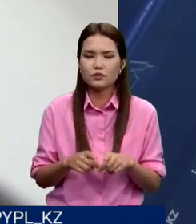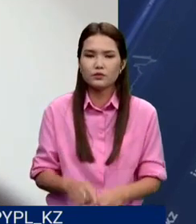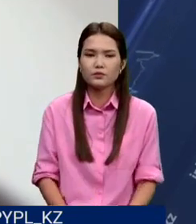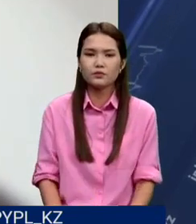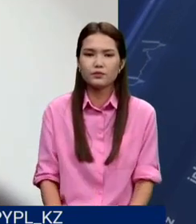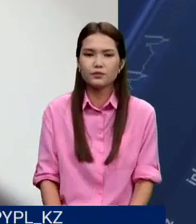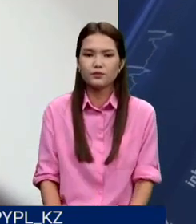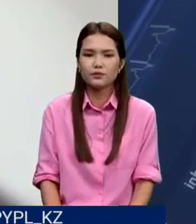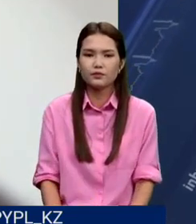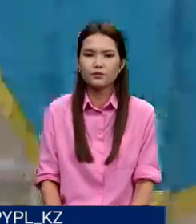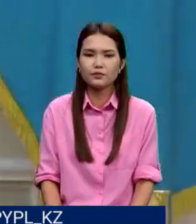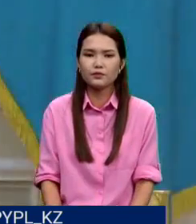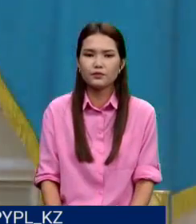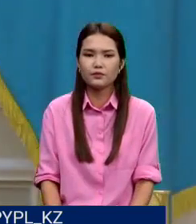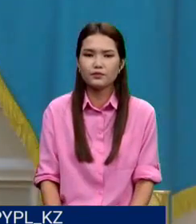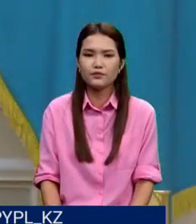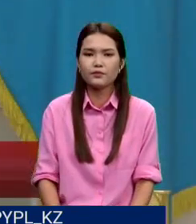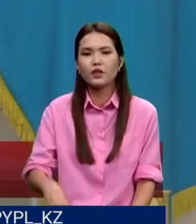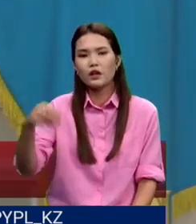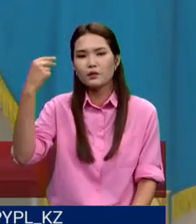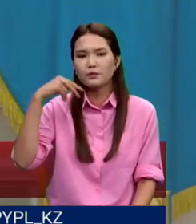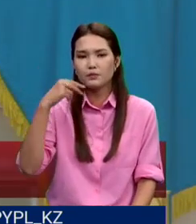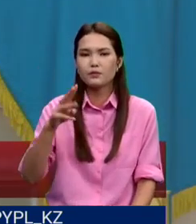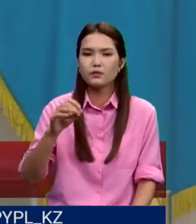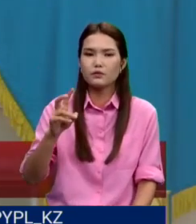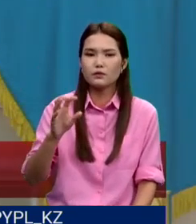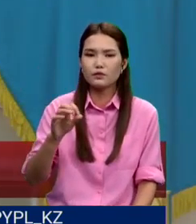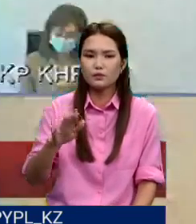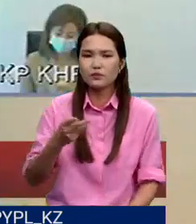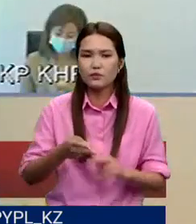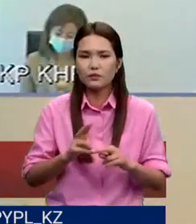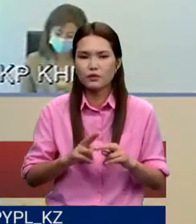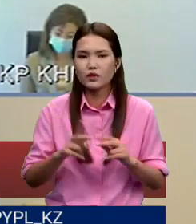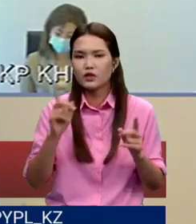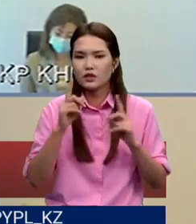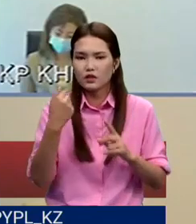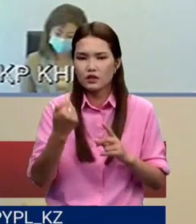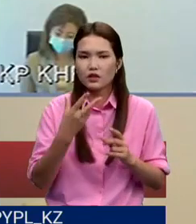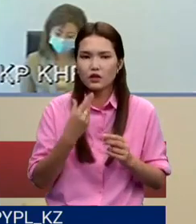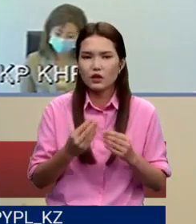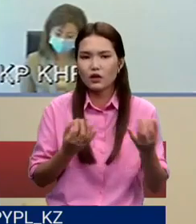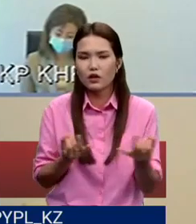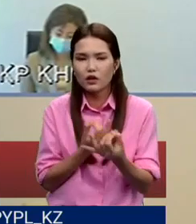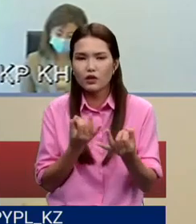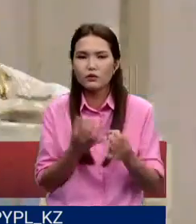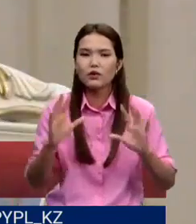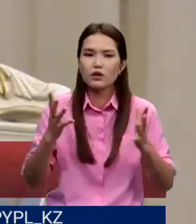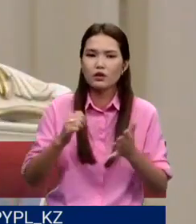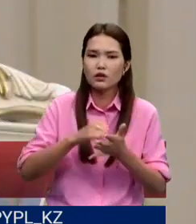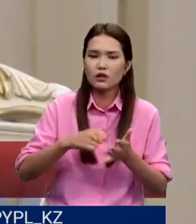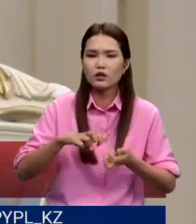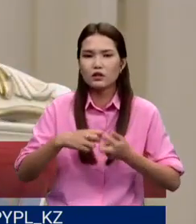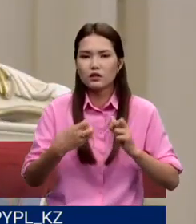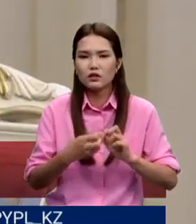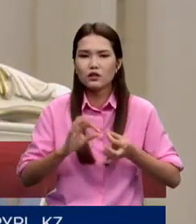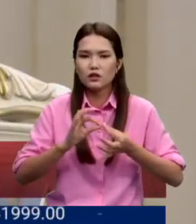істейді. Бұл дұрыс жүйе емес. Президент тағы да күзге дейін уақыт берді. Жағдай түзелмесе, үкіметті кадрлық ауыс-түйіс күтіп тұр.